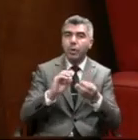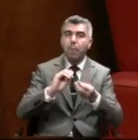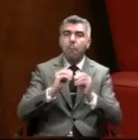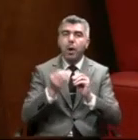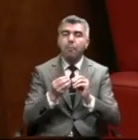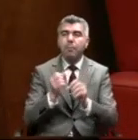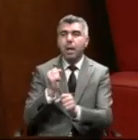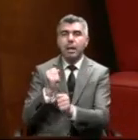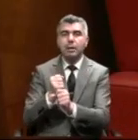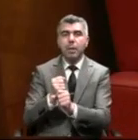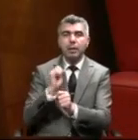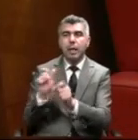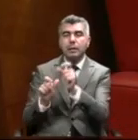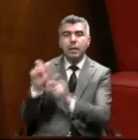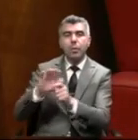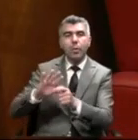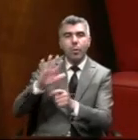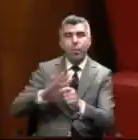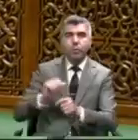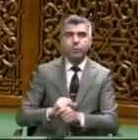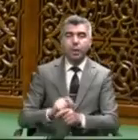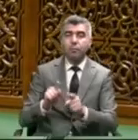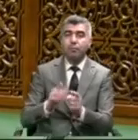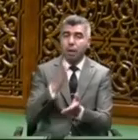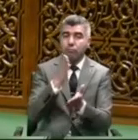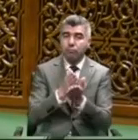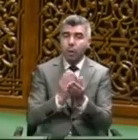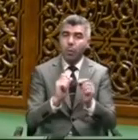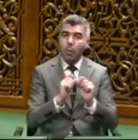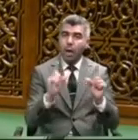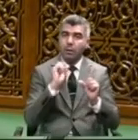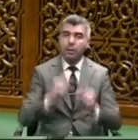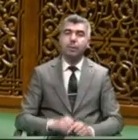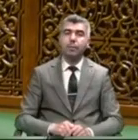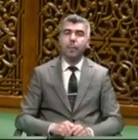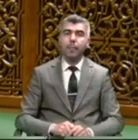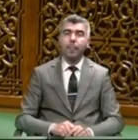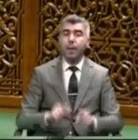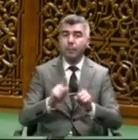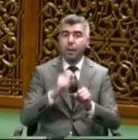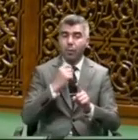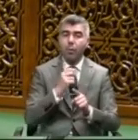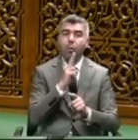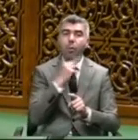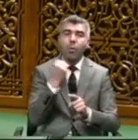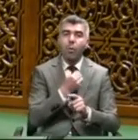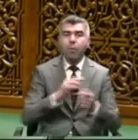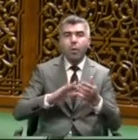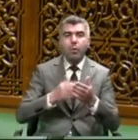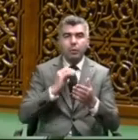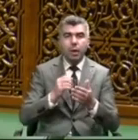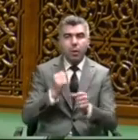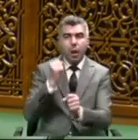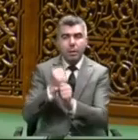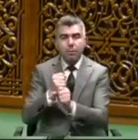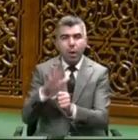التشغيل لكي نتحدث بصراحه الكل اصبح مقتنع بان الدوله وحدها غير قادره على استيعاب كل فئات